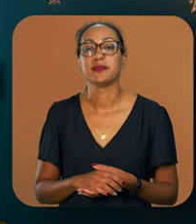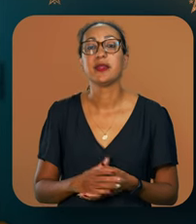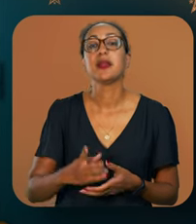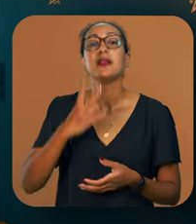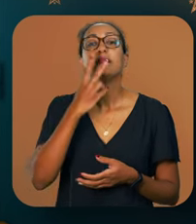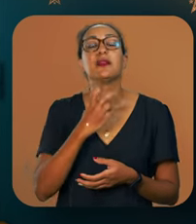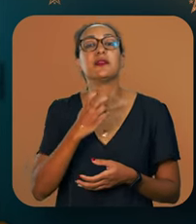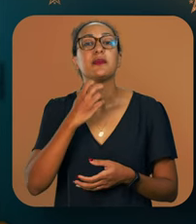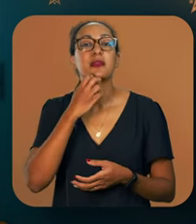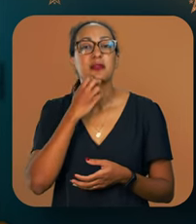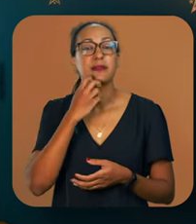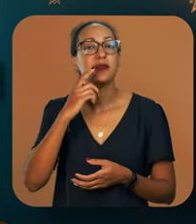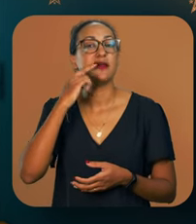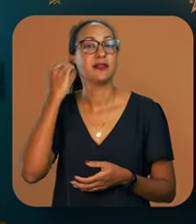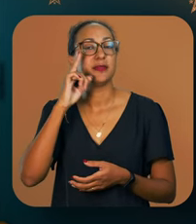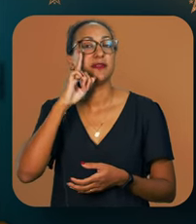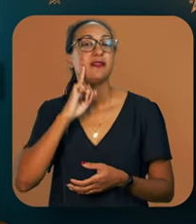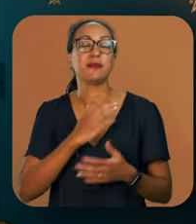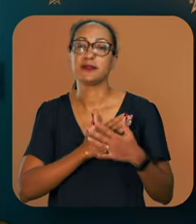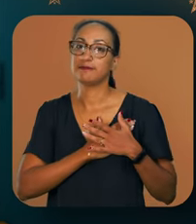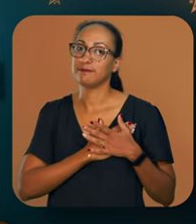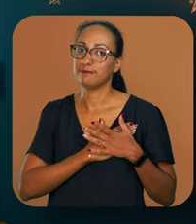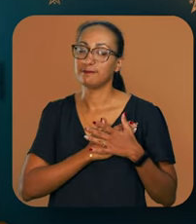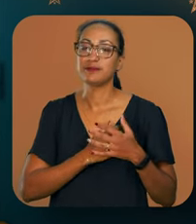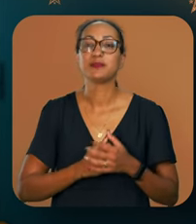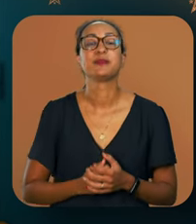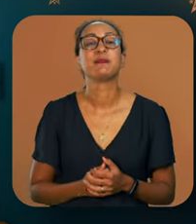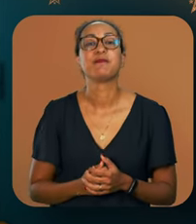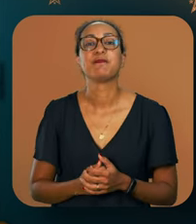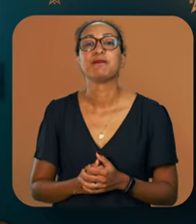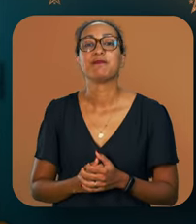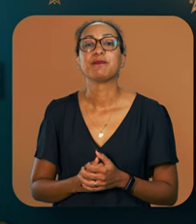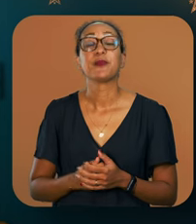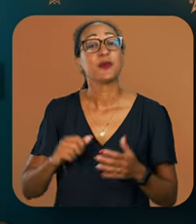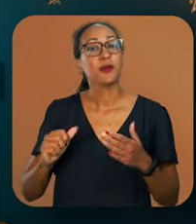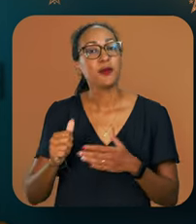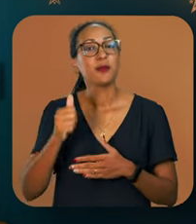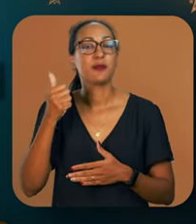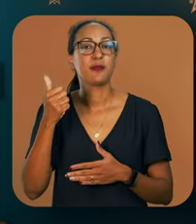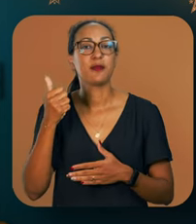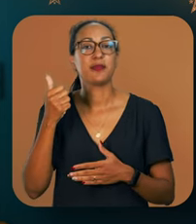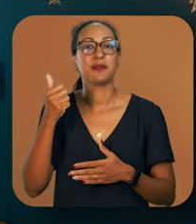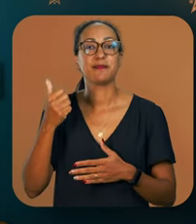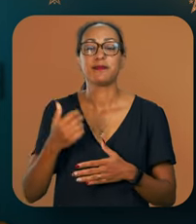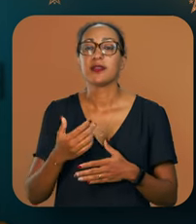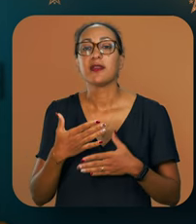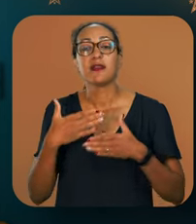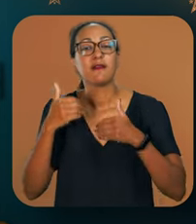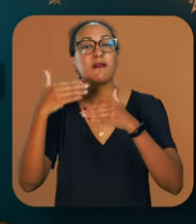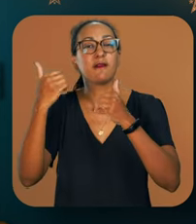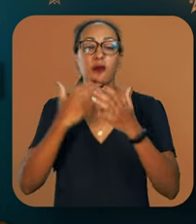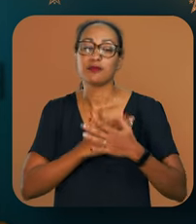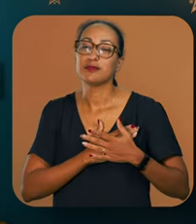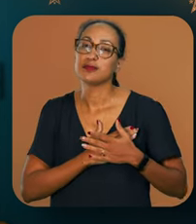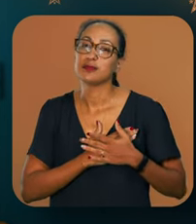chers citoyennes chers citoyens permettez-moi tout d'abord de vous présenter mes vœux les